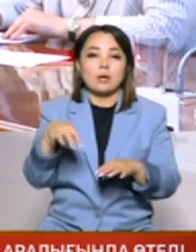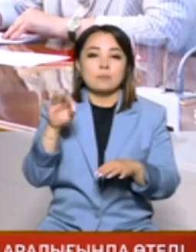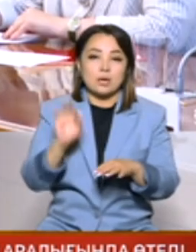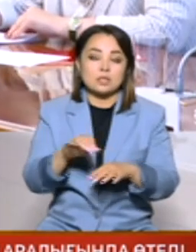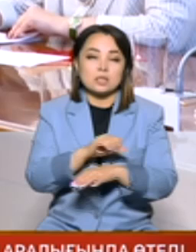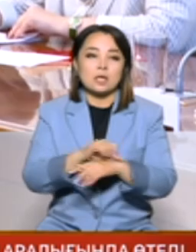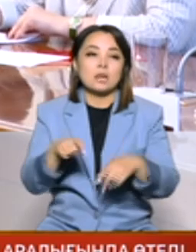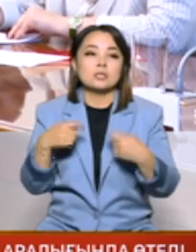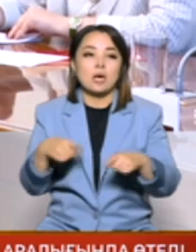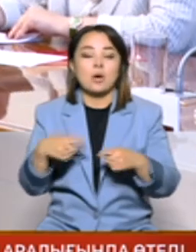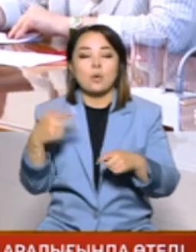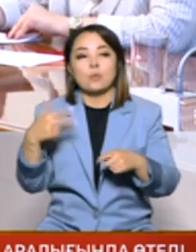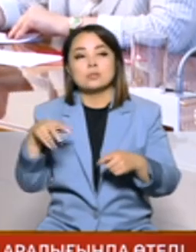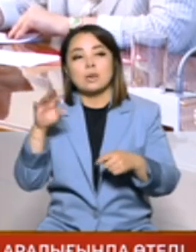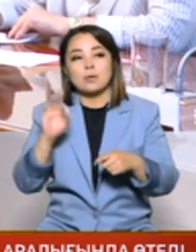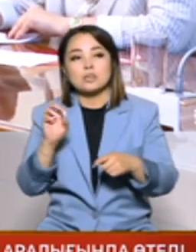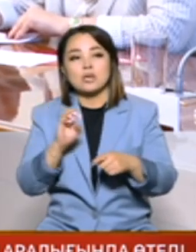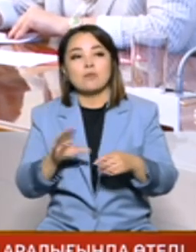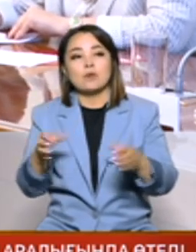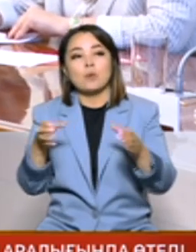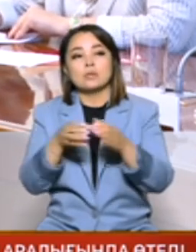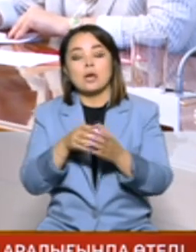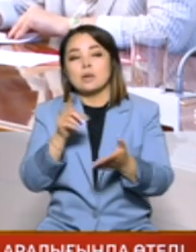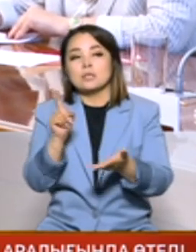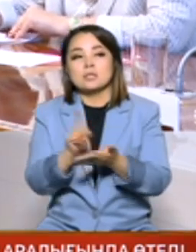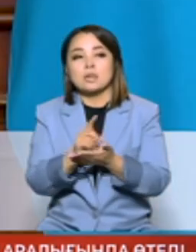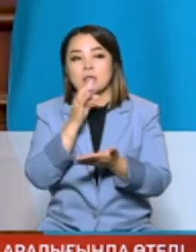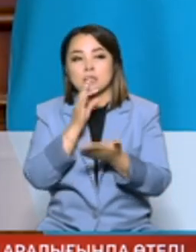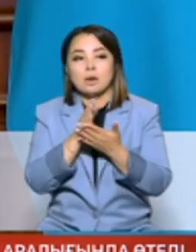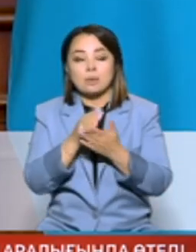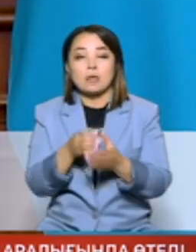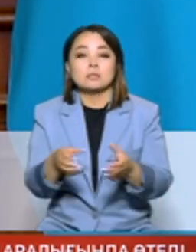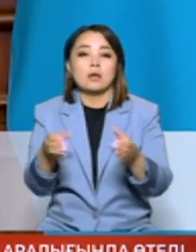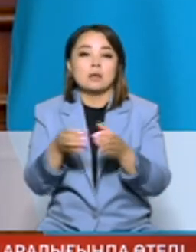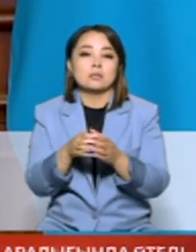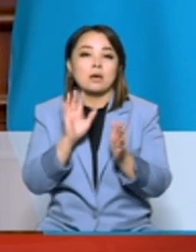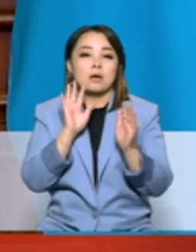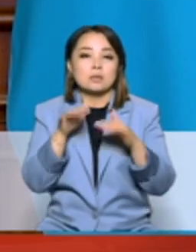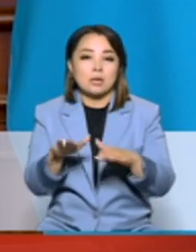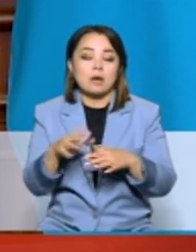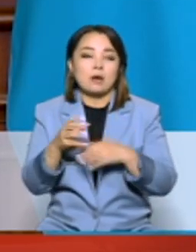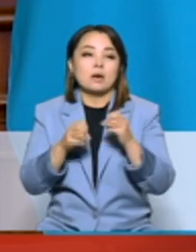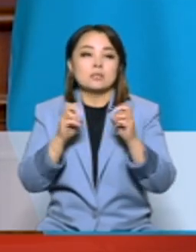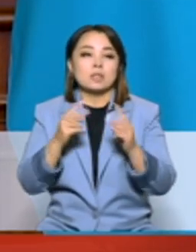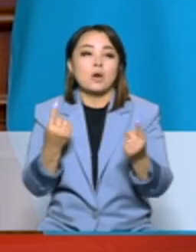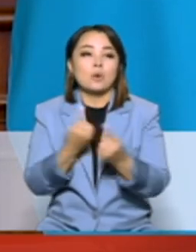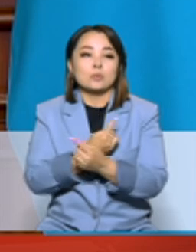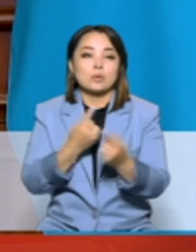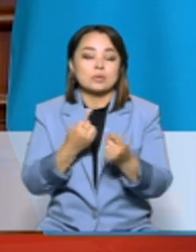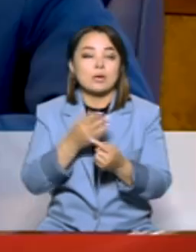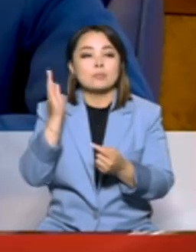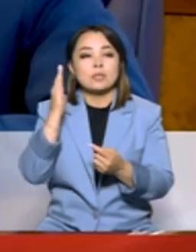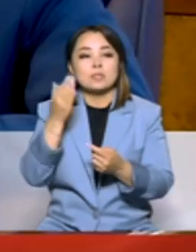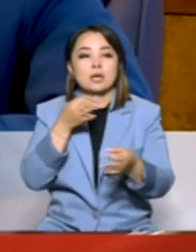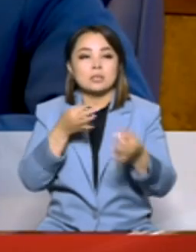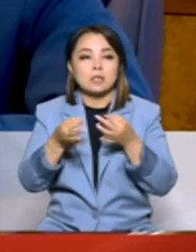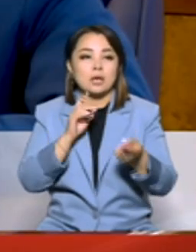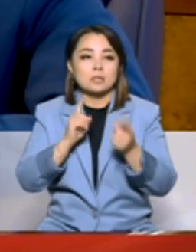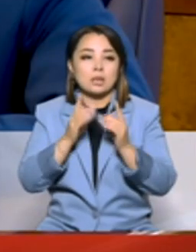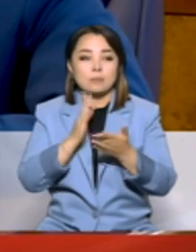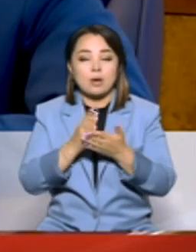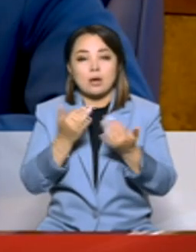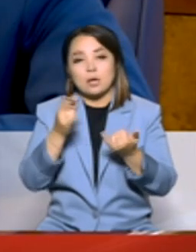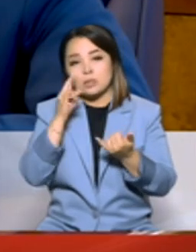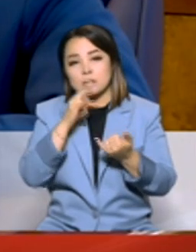сыртқы сауданың 30% еуроодақ елдеріне тиесілі. Тараптар Транскаспий халықаралық көлік бағытының перспективаларын талқылады.